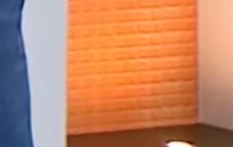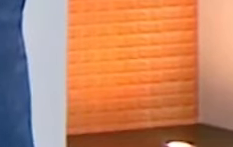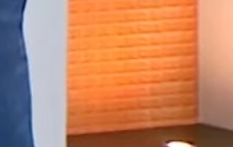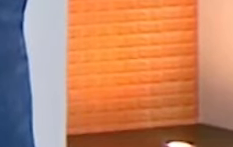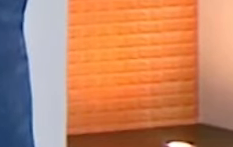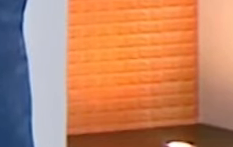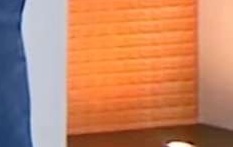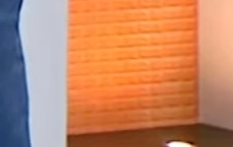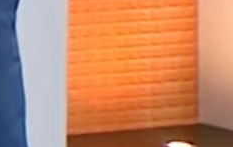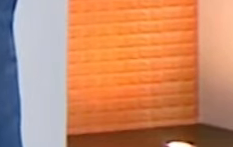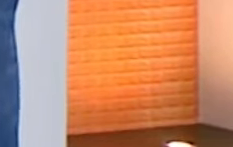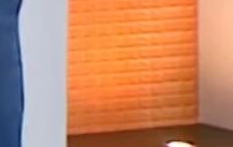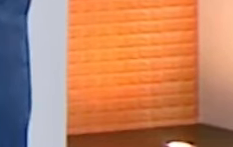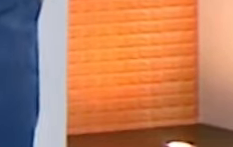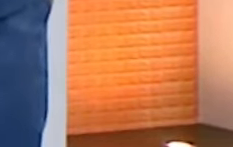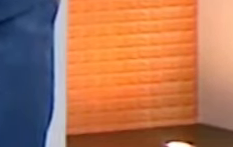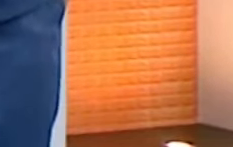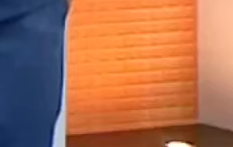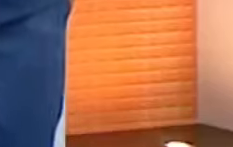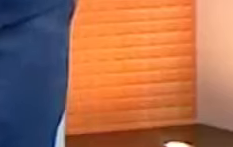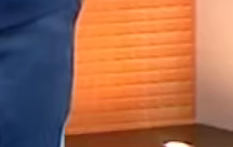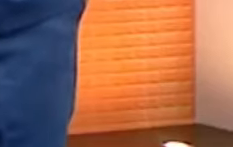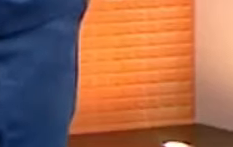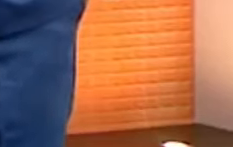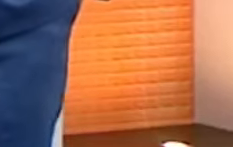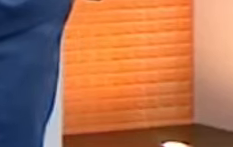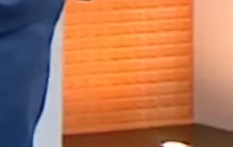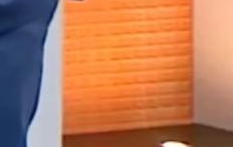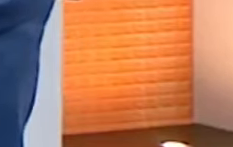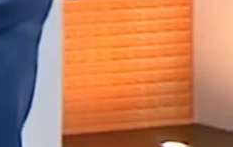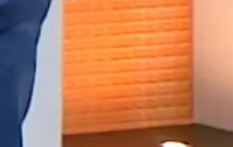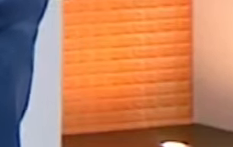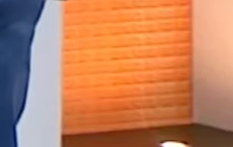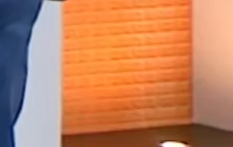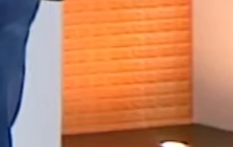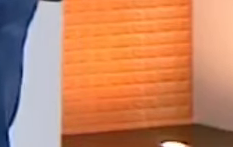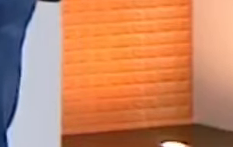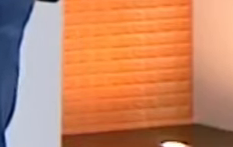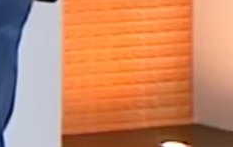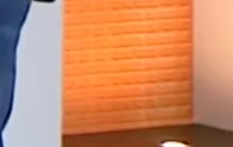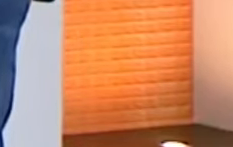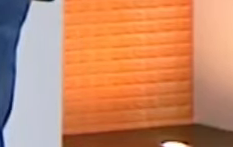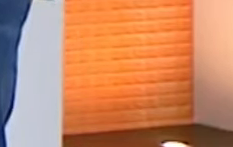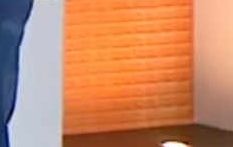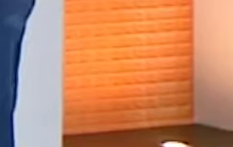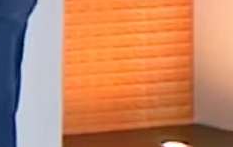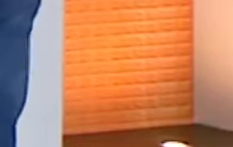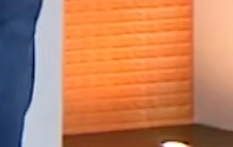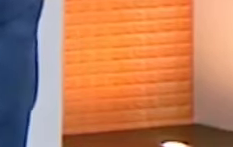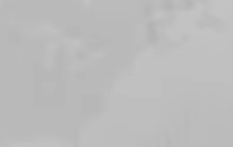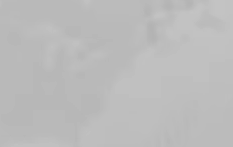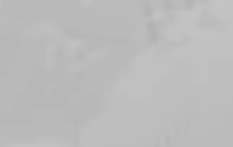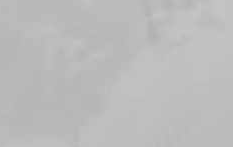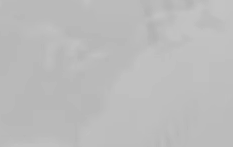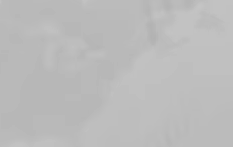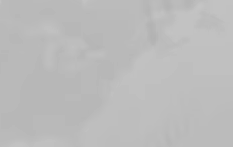nyo kami sa GMA Pinoy TV at sa www.gmanews.tv.